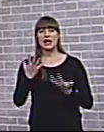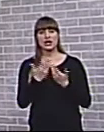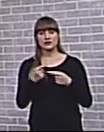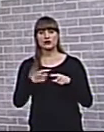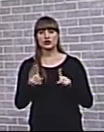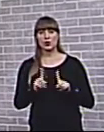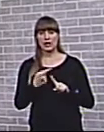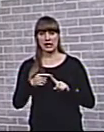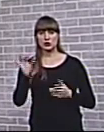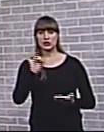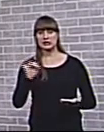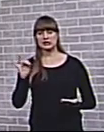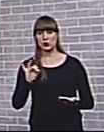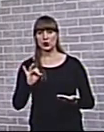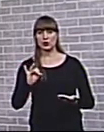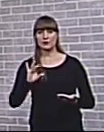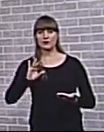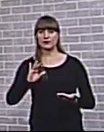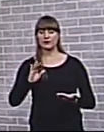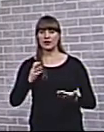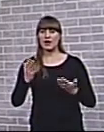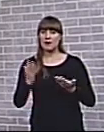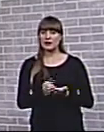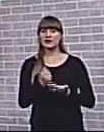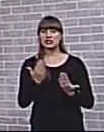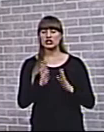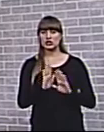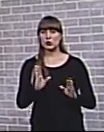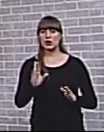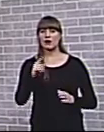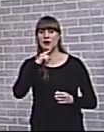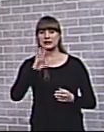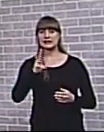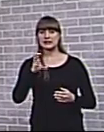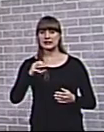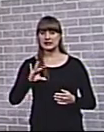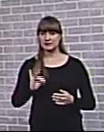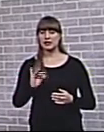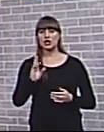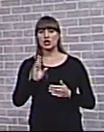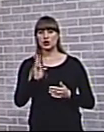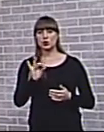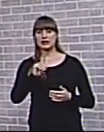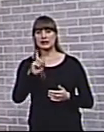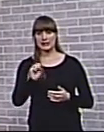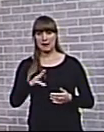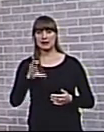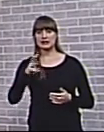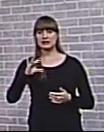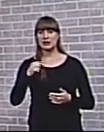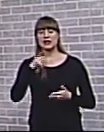историю подхватят не только российские СМИ, но и западные СМИ. Я надеюсь, что эту